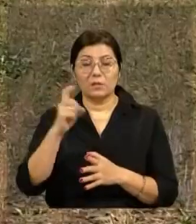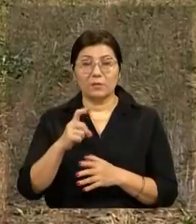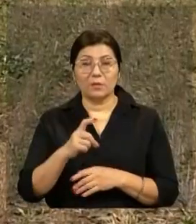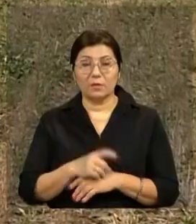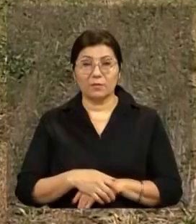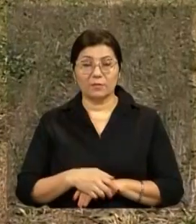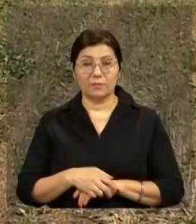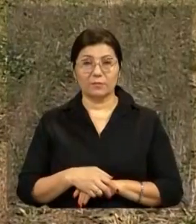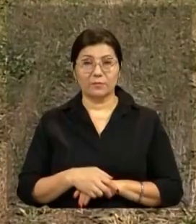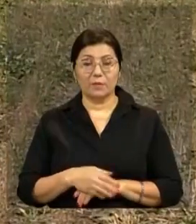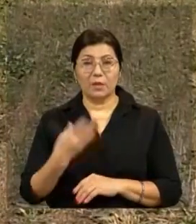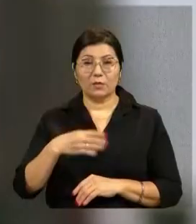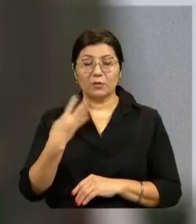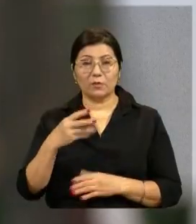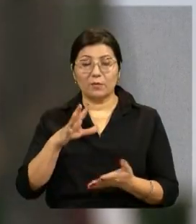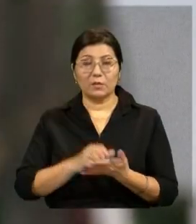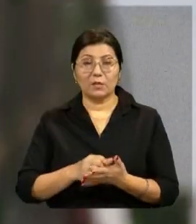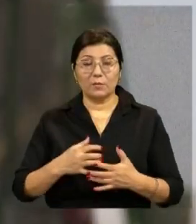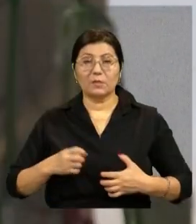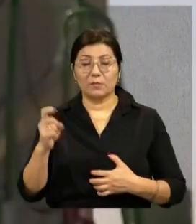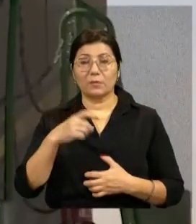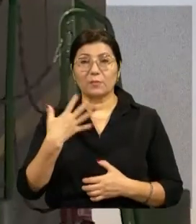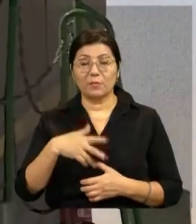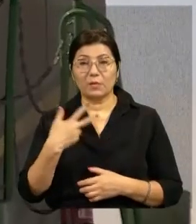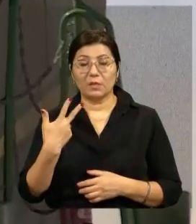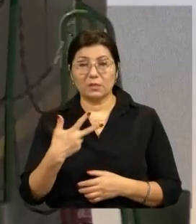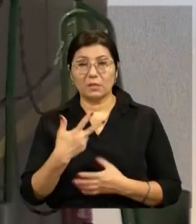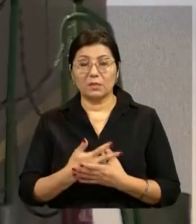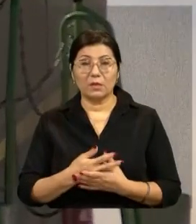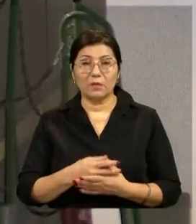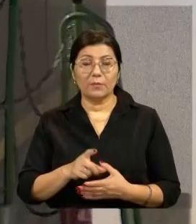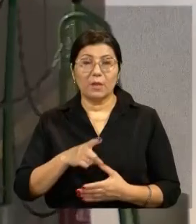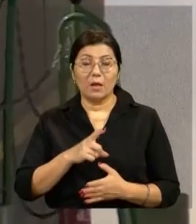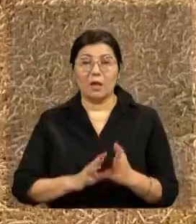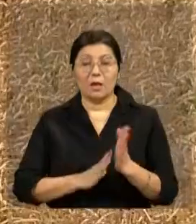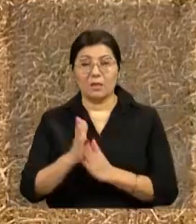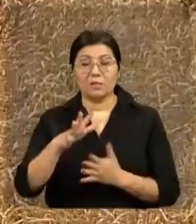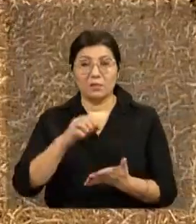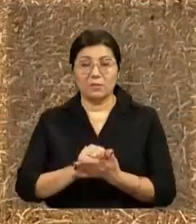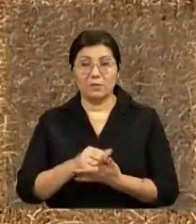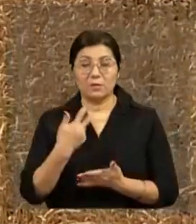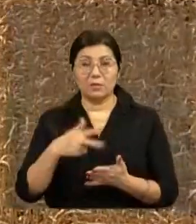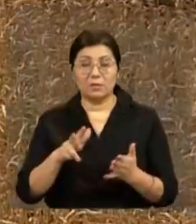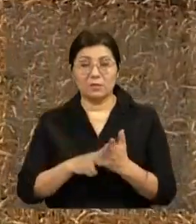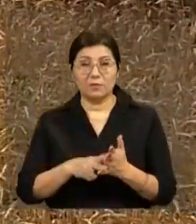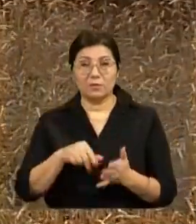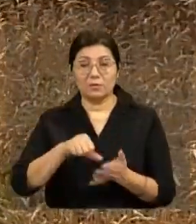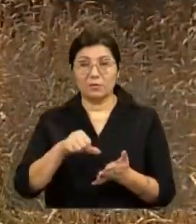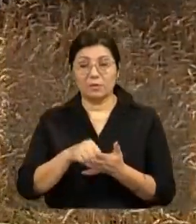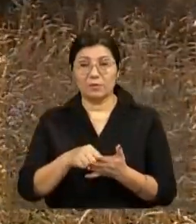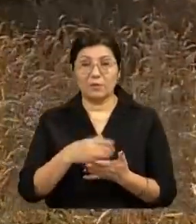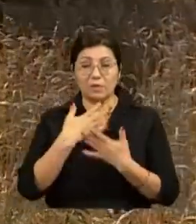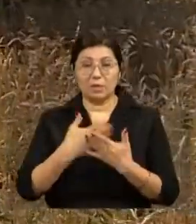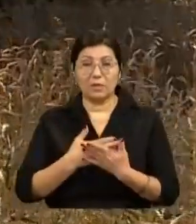крестьянских хозяйства. 42 занимаются животноводством, 53 – растениеводством. Кроме того, 138 фермерских хозяйств задействованы в обоих